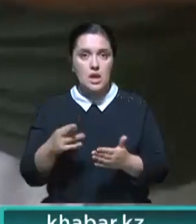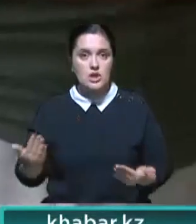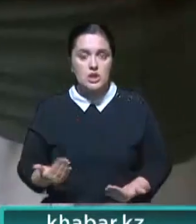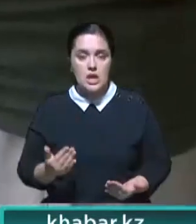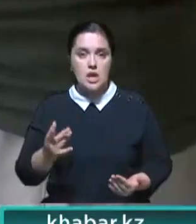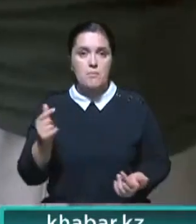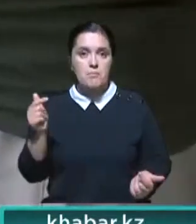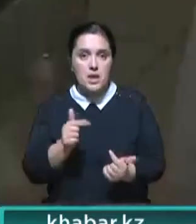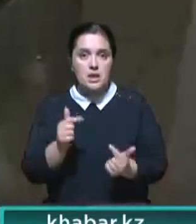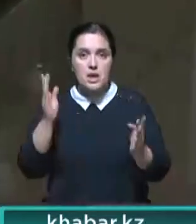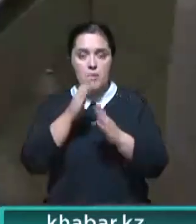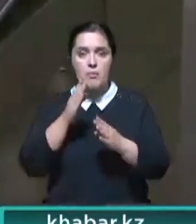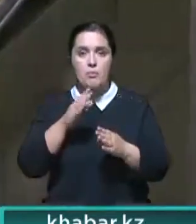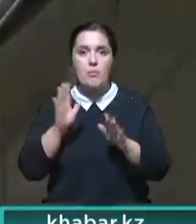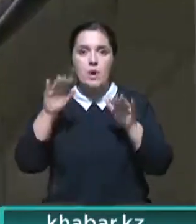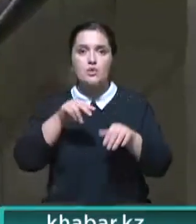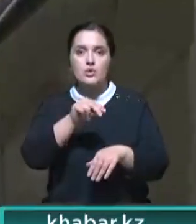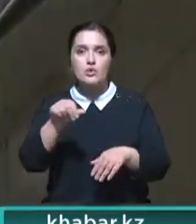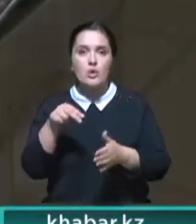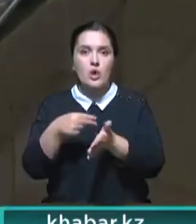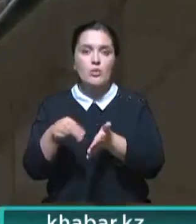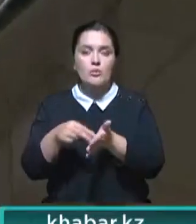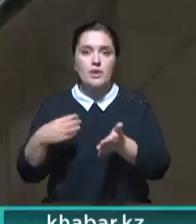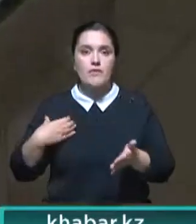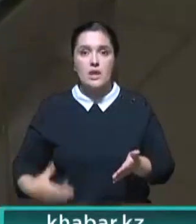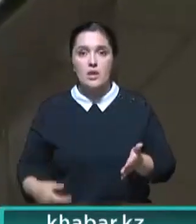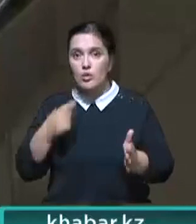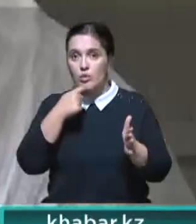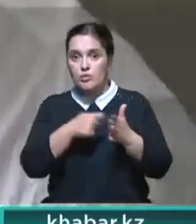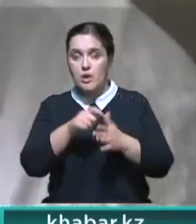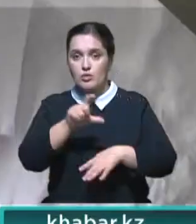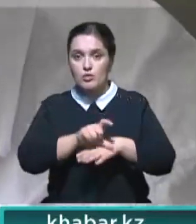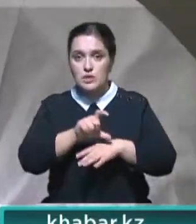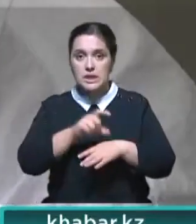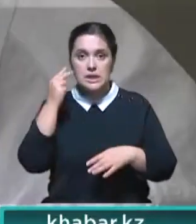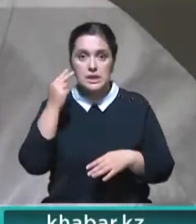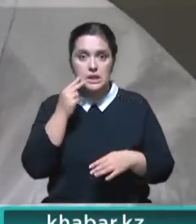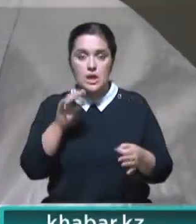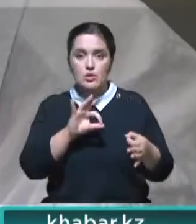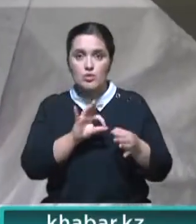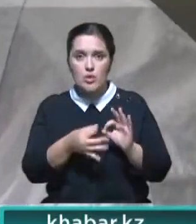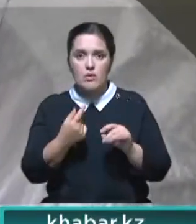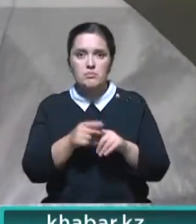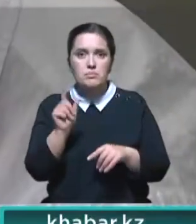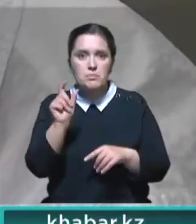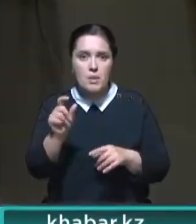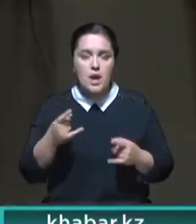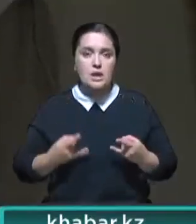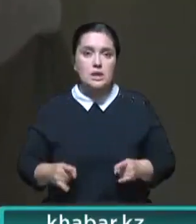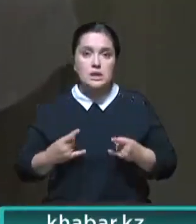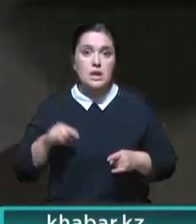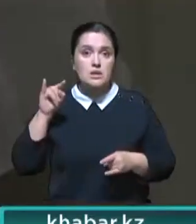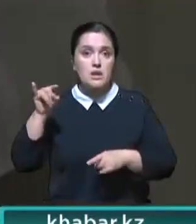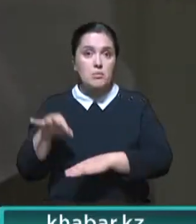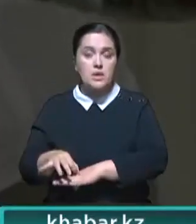климате морскую соль для бассейнов бизнесмен закупил во франции корма в турции и китая но самая сложная ситуация с мальками их